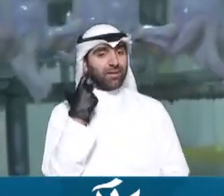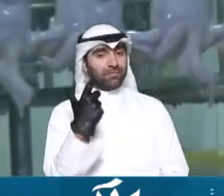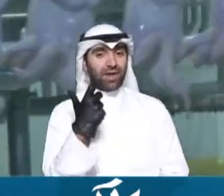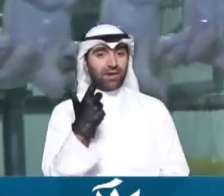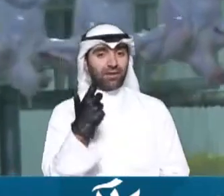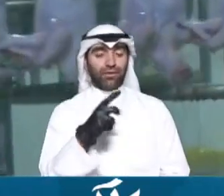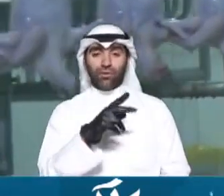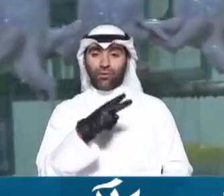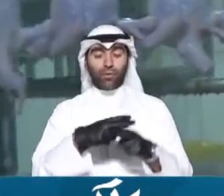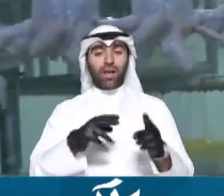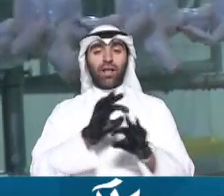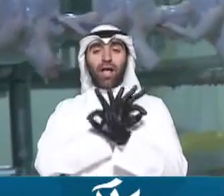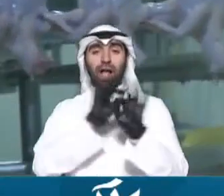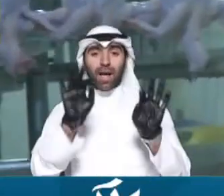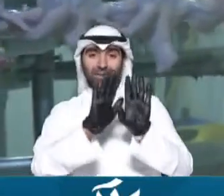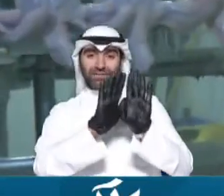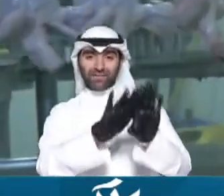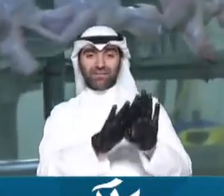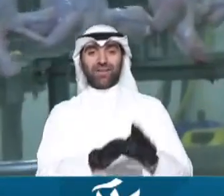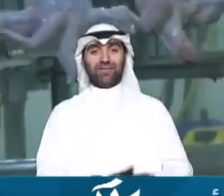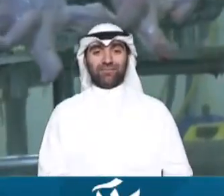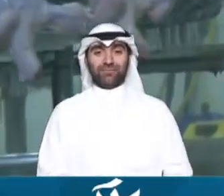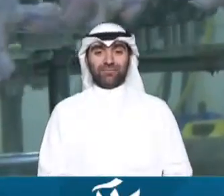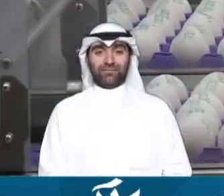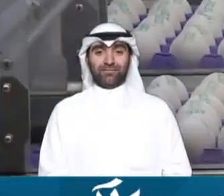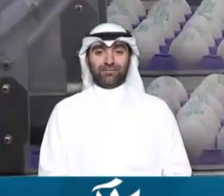المرحلة الاستثنائية.